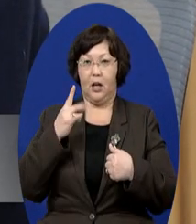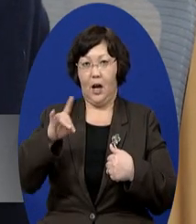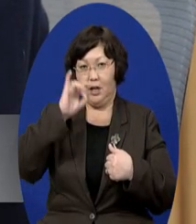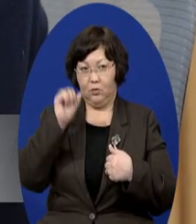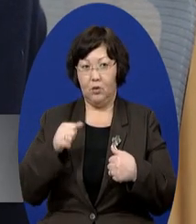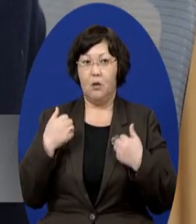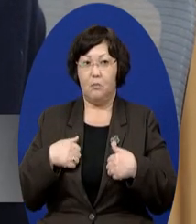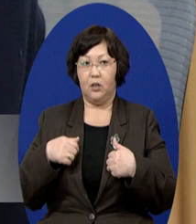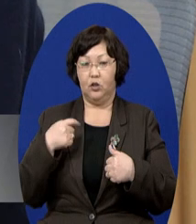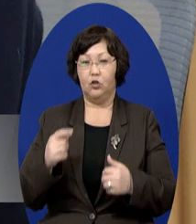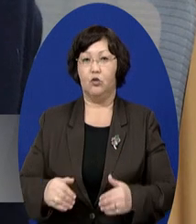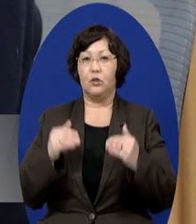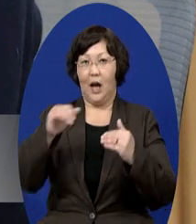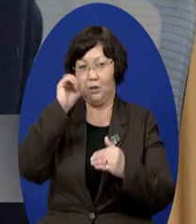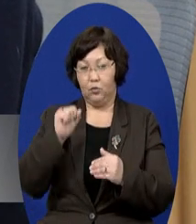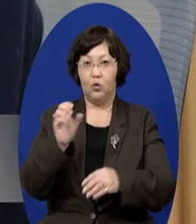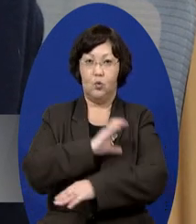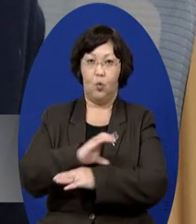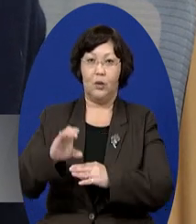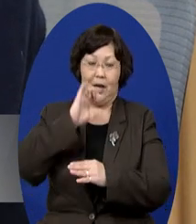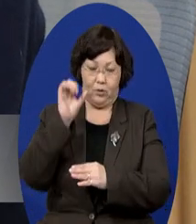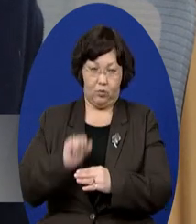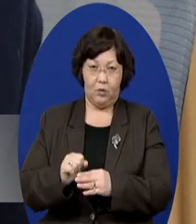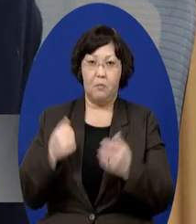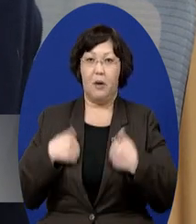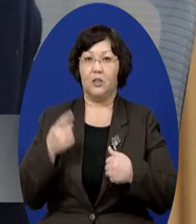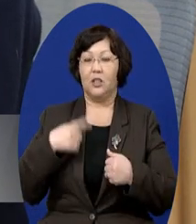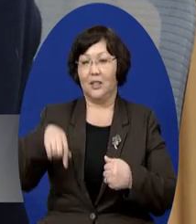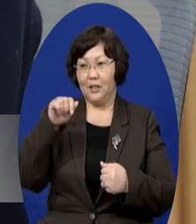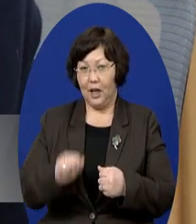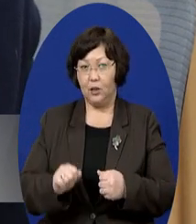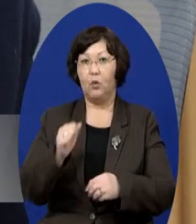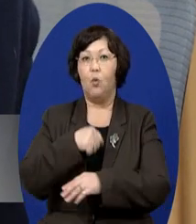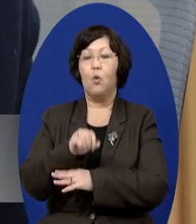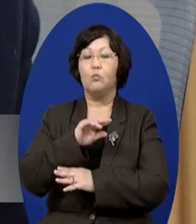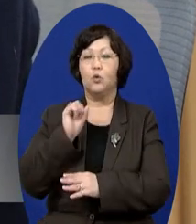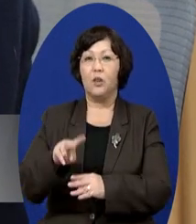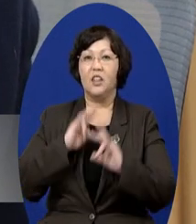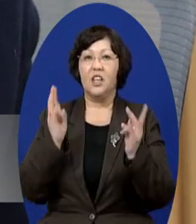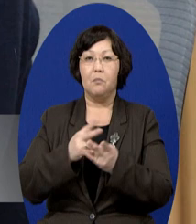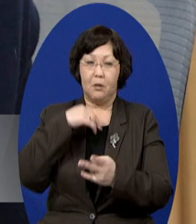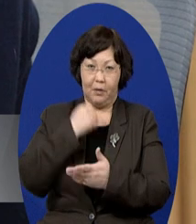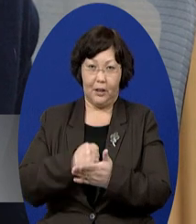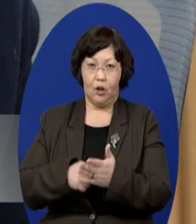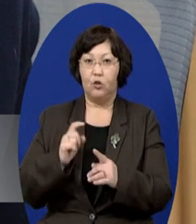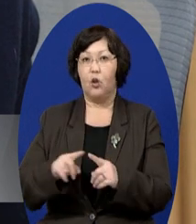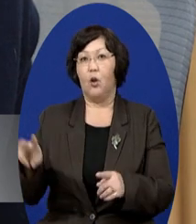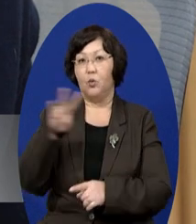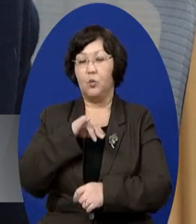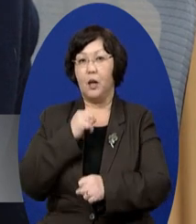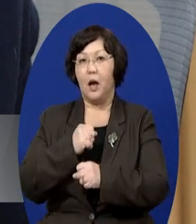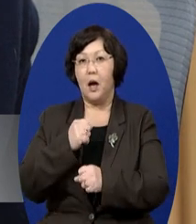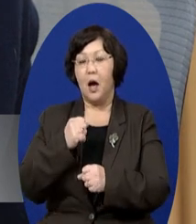хөгжлийн асуудлууд, сургалтуудын асуудлууд, багш нарын цалин урамшуулал, нийгмийн баталгаа, яг энэ хөдөө орон нутгад ажиллаж байгаа энэ багш нарыгаа яаж